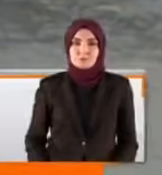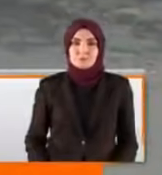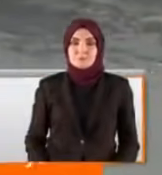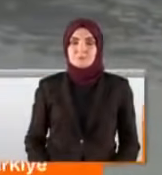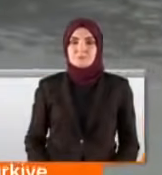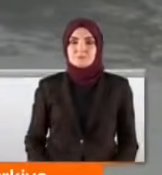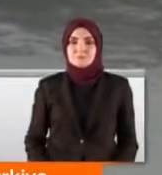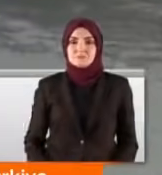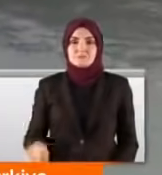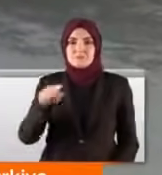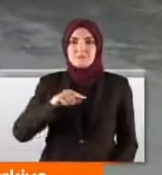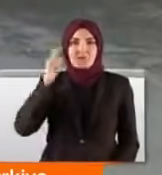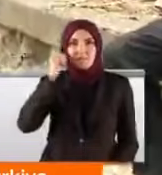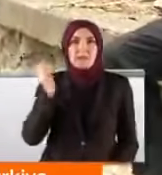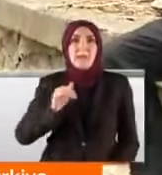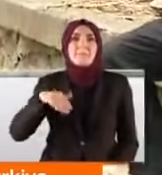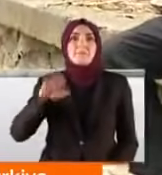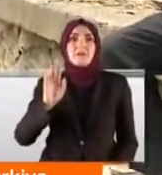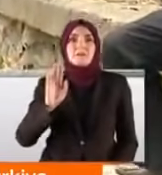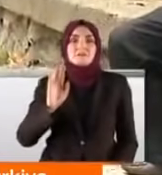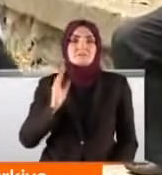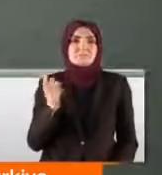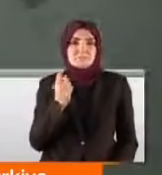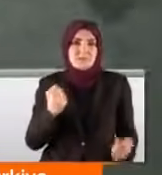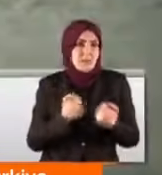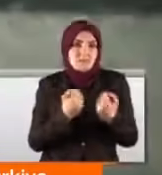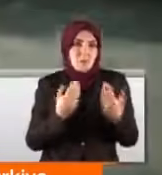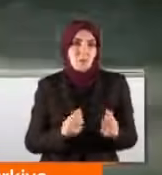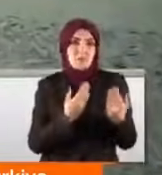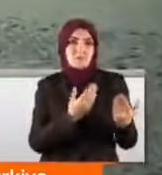Kimsenin aklına gelmeyecek bir şey, görünmez bir kaza işte. Öyle beni savurdu, takla attı.